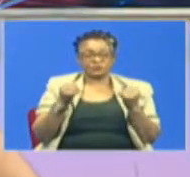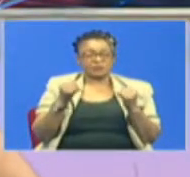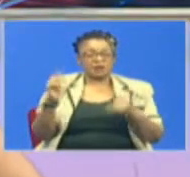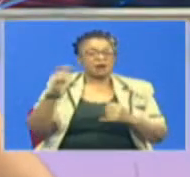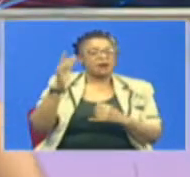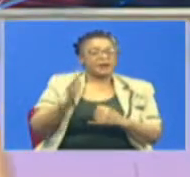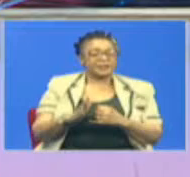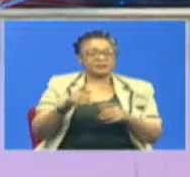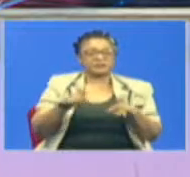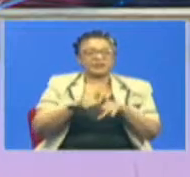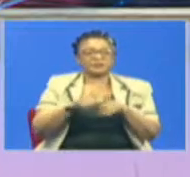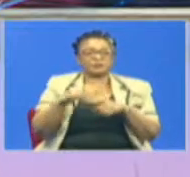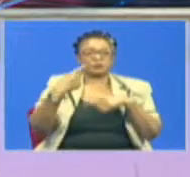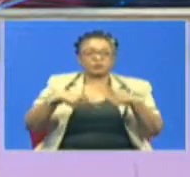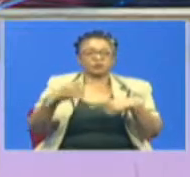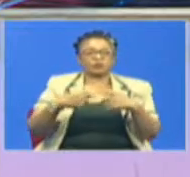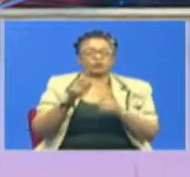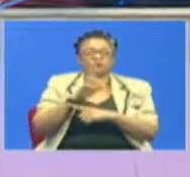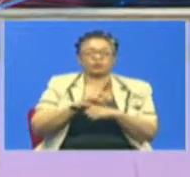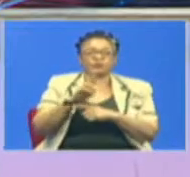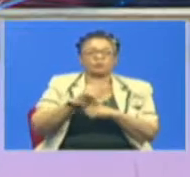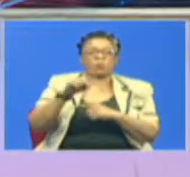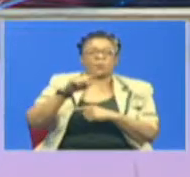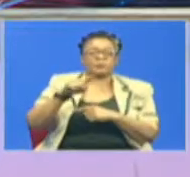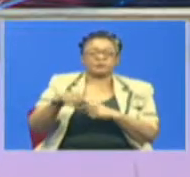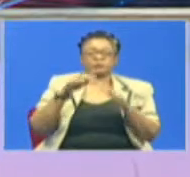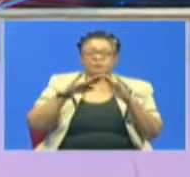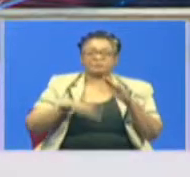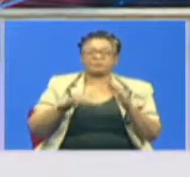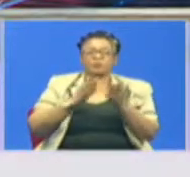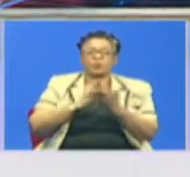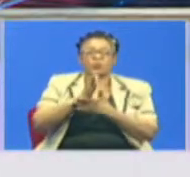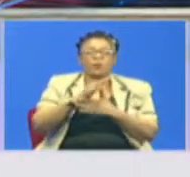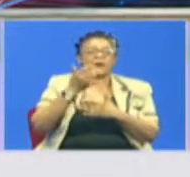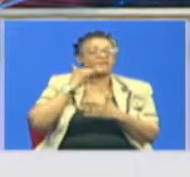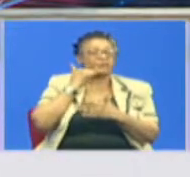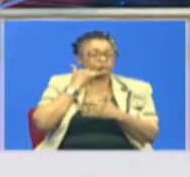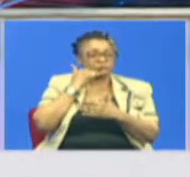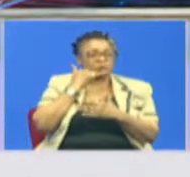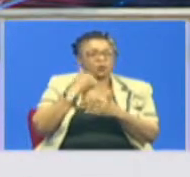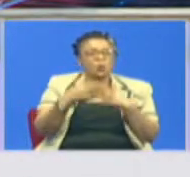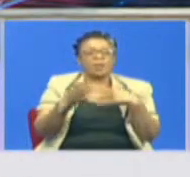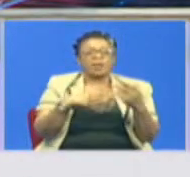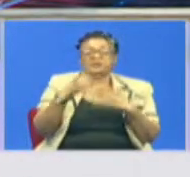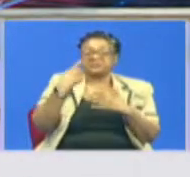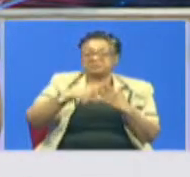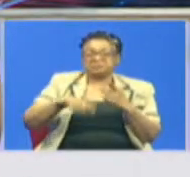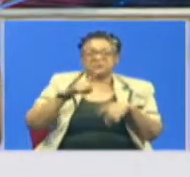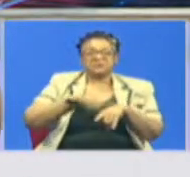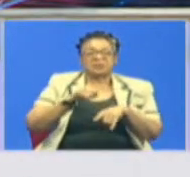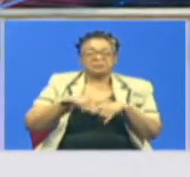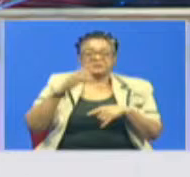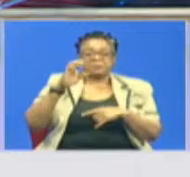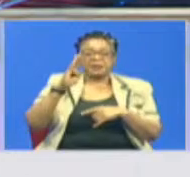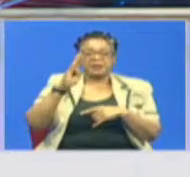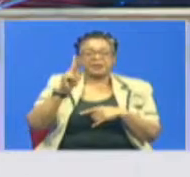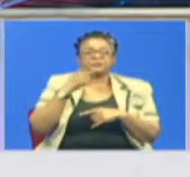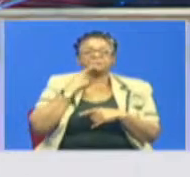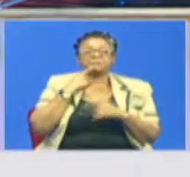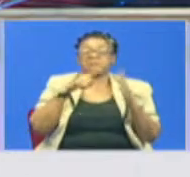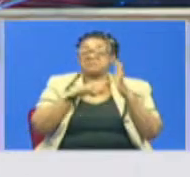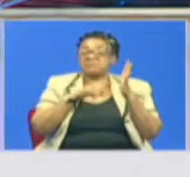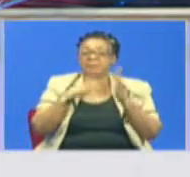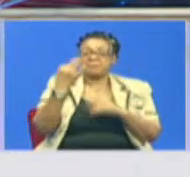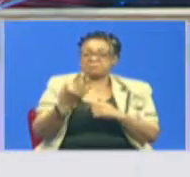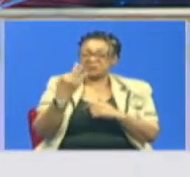wataendelea kutumia shilingi 1000 kuja chini kupitia kwa simu bila malipo baada ya benki kuu kutangaza kuwa kanuni zilizowekwa mwezi Machi